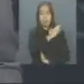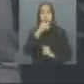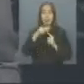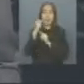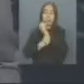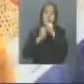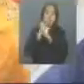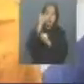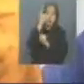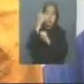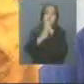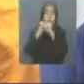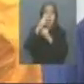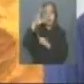ค่ะ